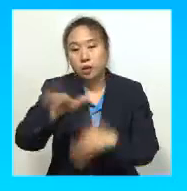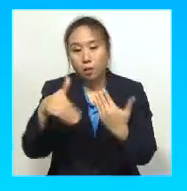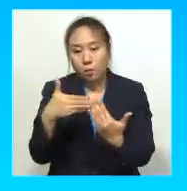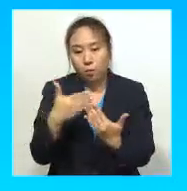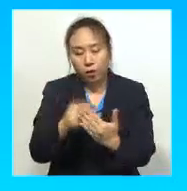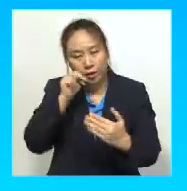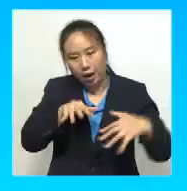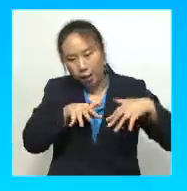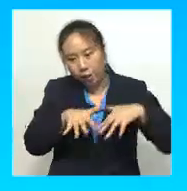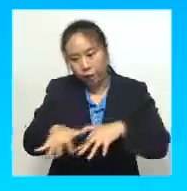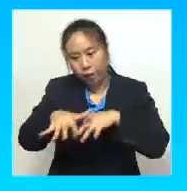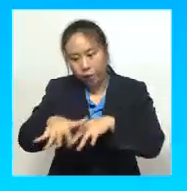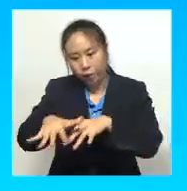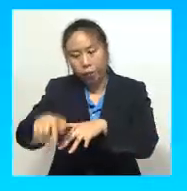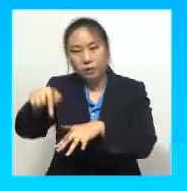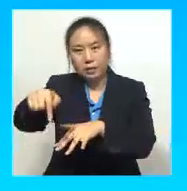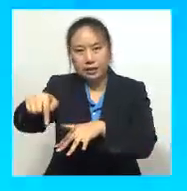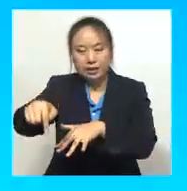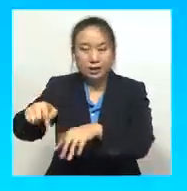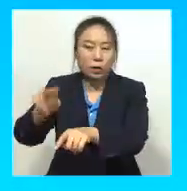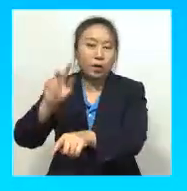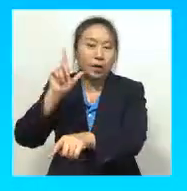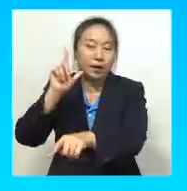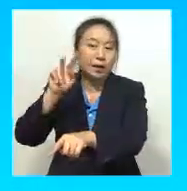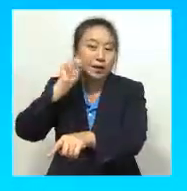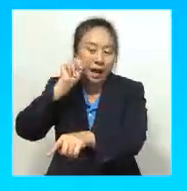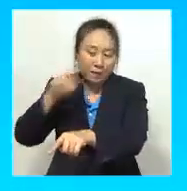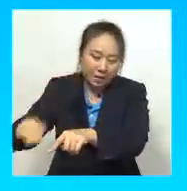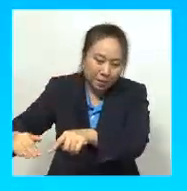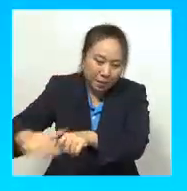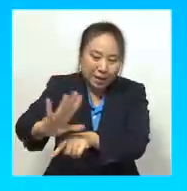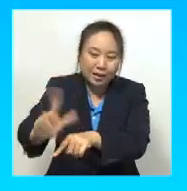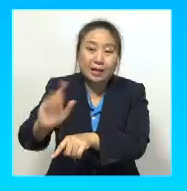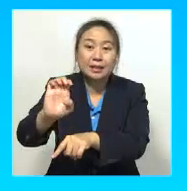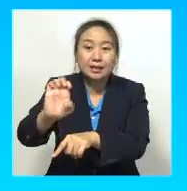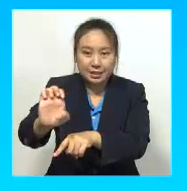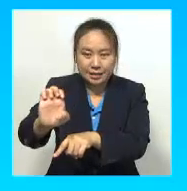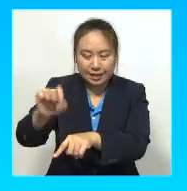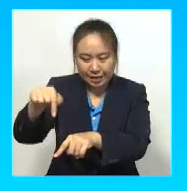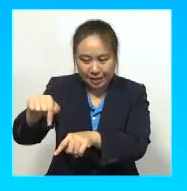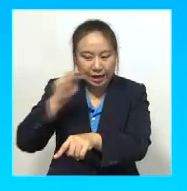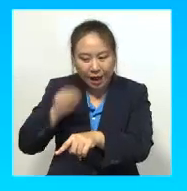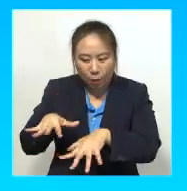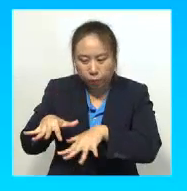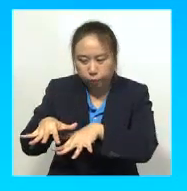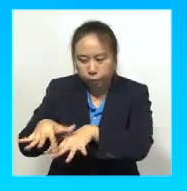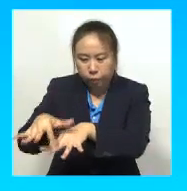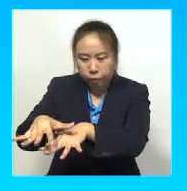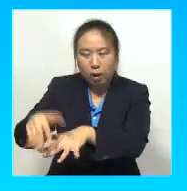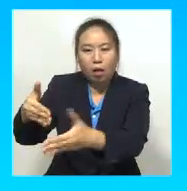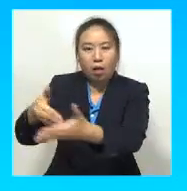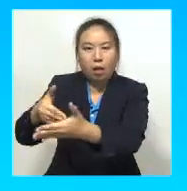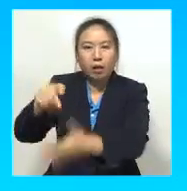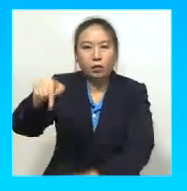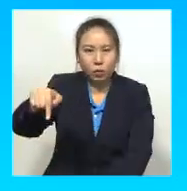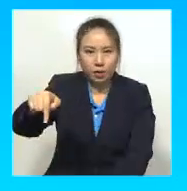มากระจุกตัวอยู่ที่บริเวณปากแม่น้ำยังซึ่งจะไหลลงแม่น้ำชีที่บริเวณอำเภอเสรภูมิจังหวัดร้อยเอ็ดนะครับซึ่งต